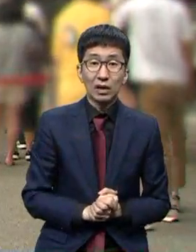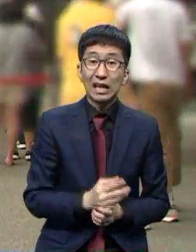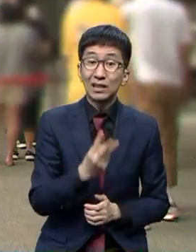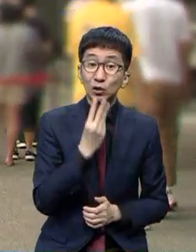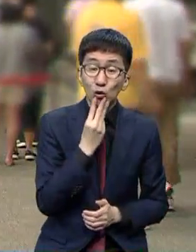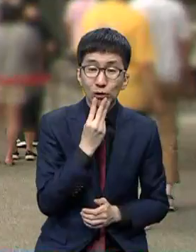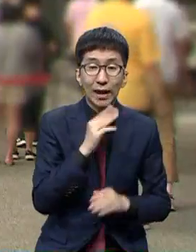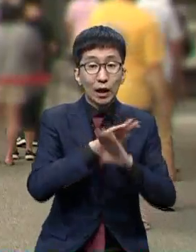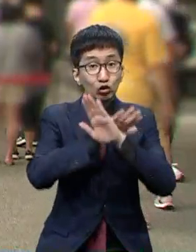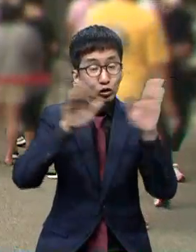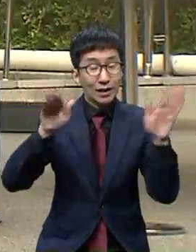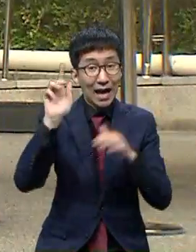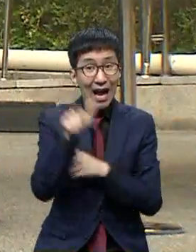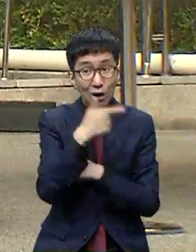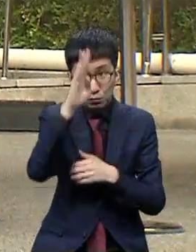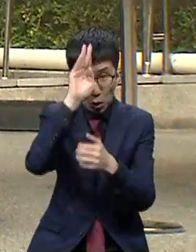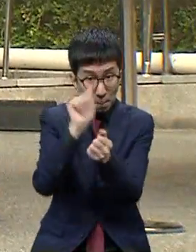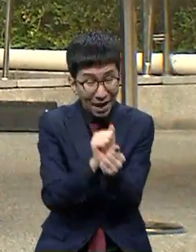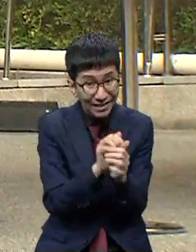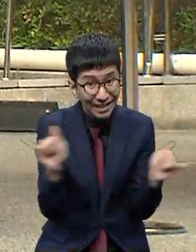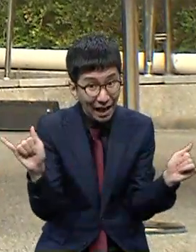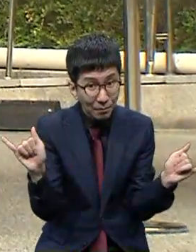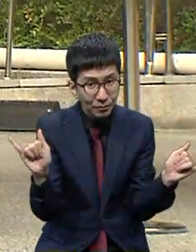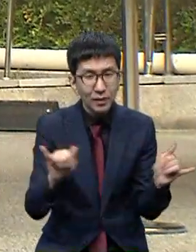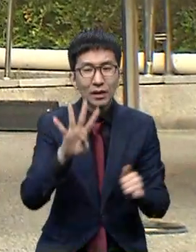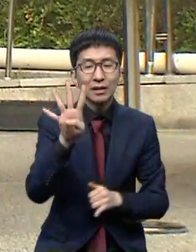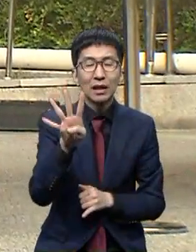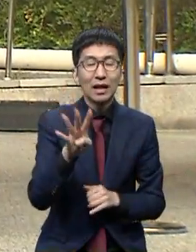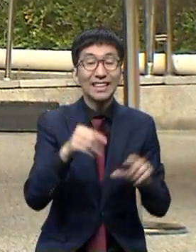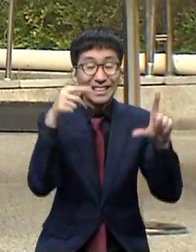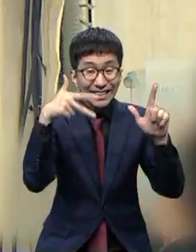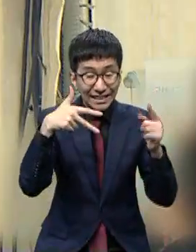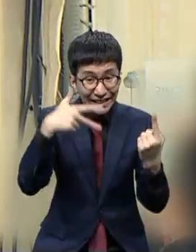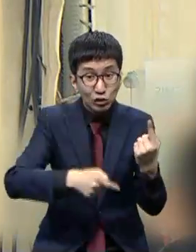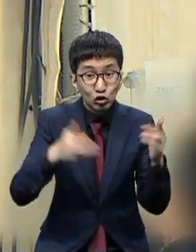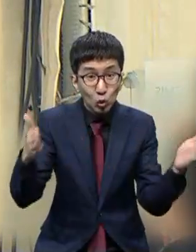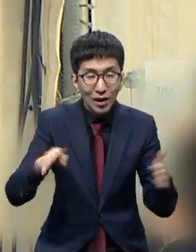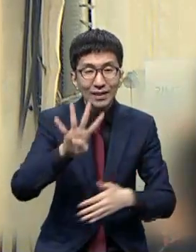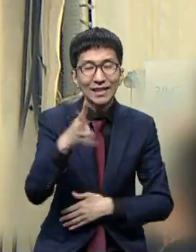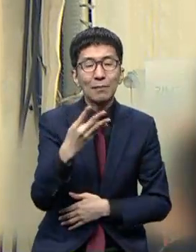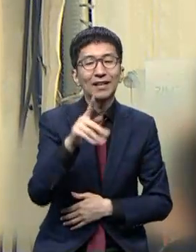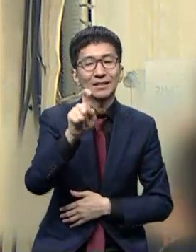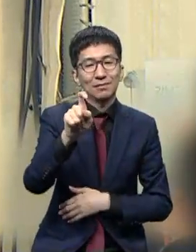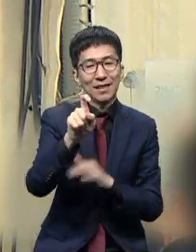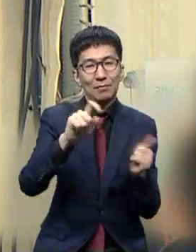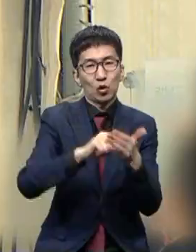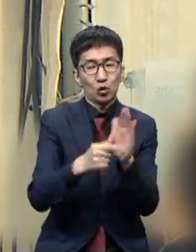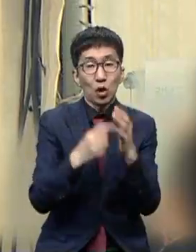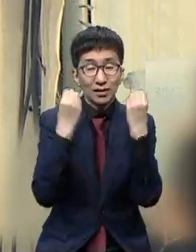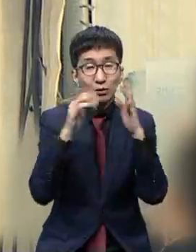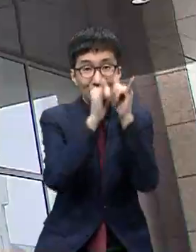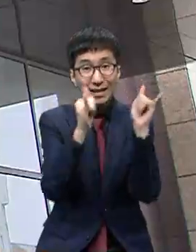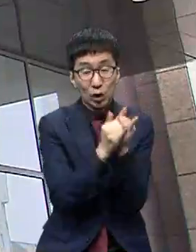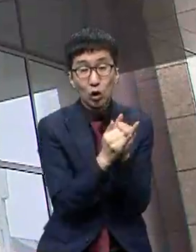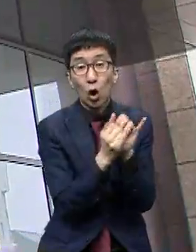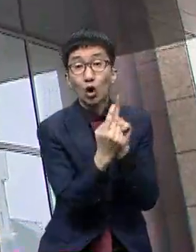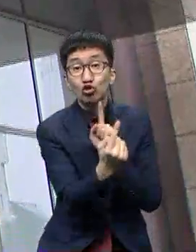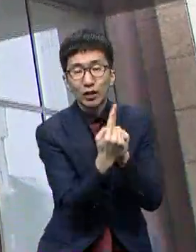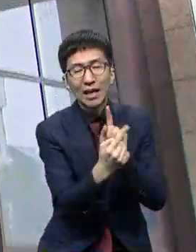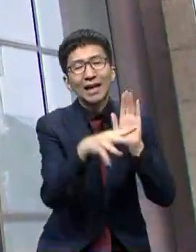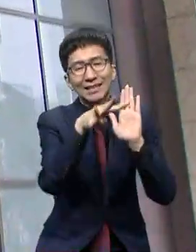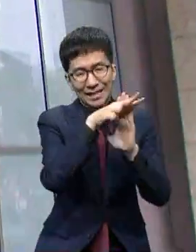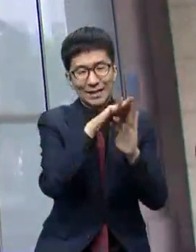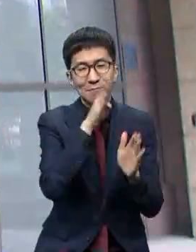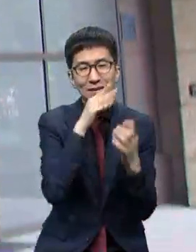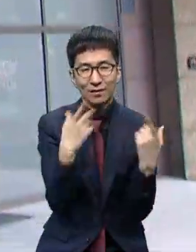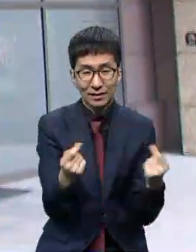서울의 주간 하루 평균 확진자 수는 410명으로 새 거리두기 4단계 기준을 넘겼습니다. 현대백화점